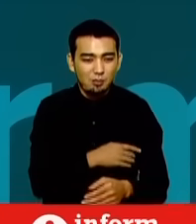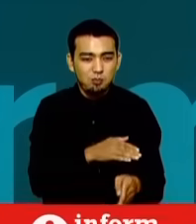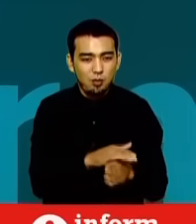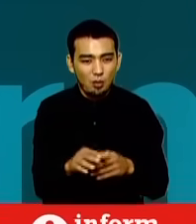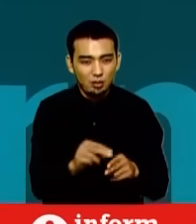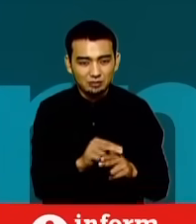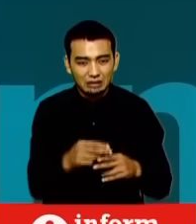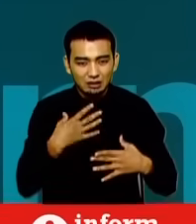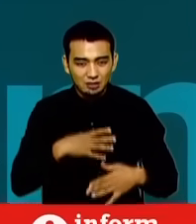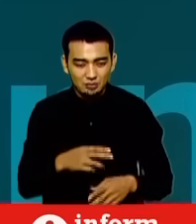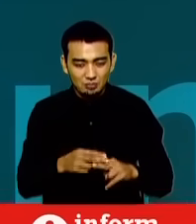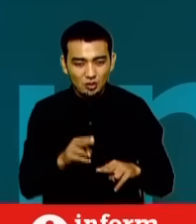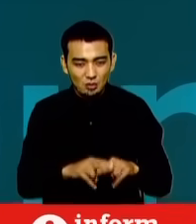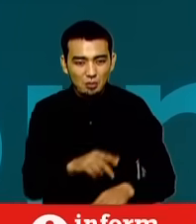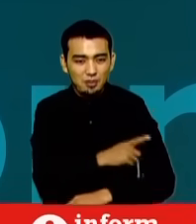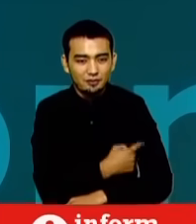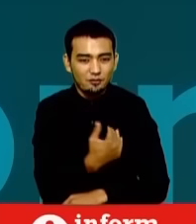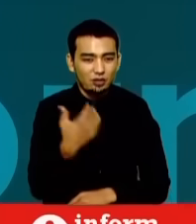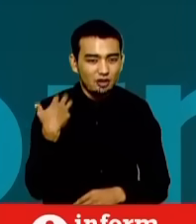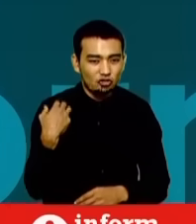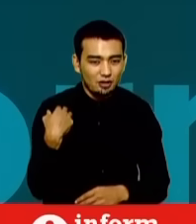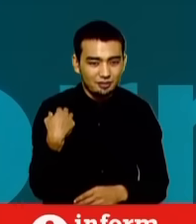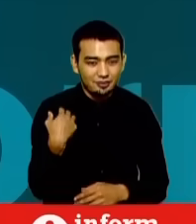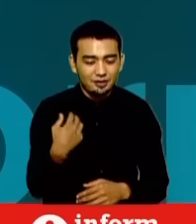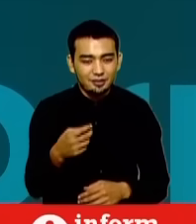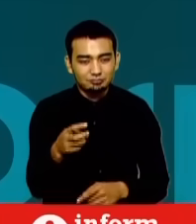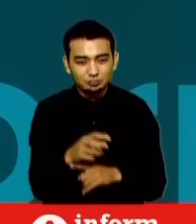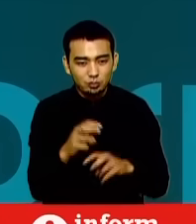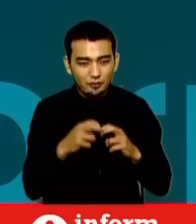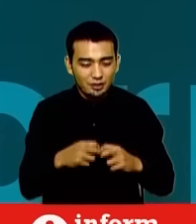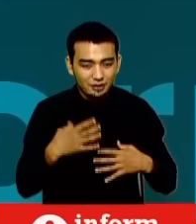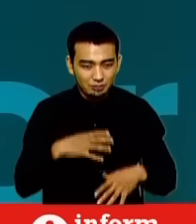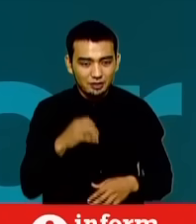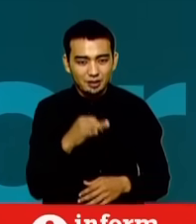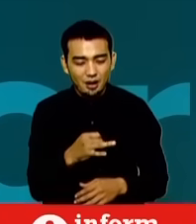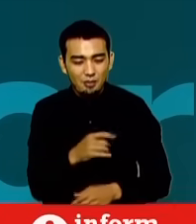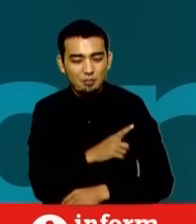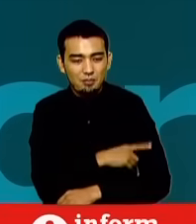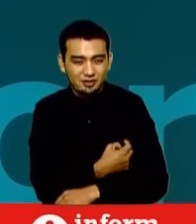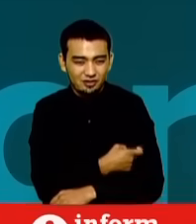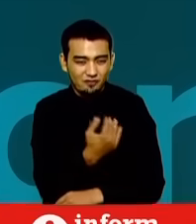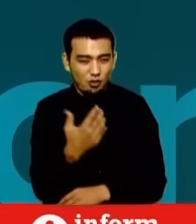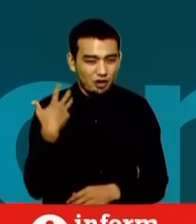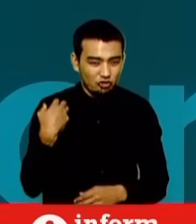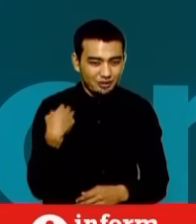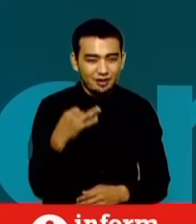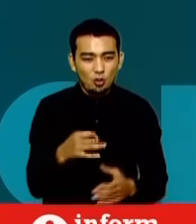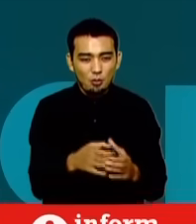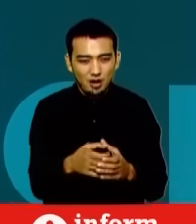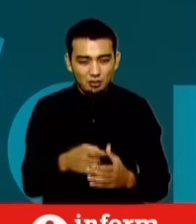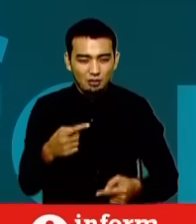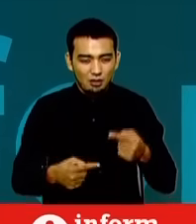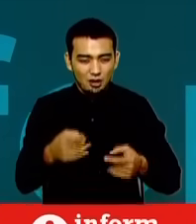шықты. Сондықтан емхана басшылығы жұмысты қабылдамаған. Қазір аурухана басшылығы мен мердігер компания соттасып жатыр.